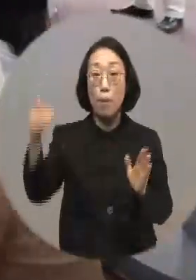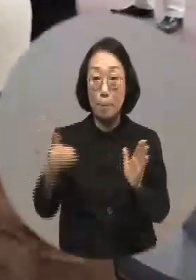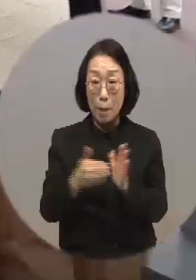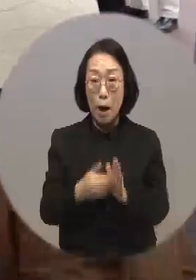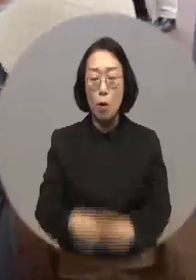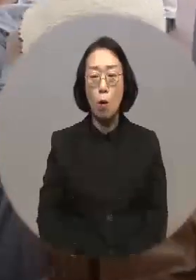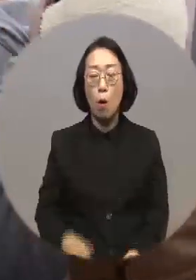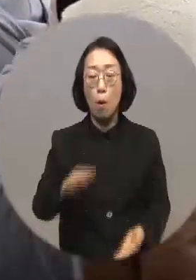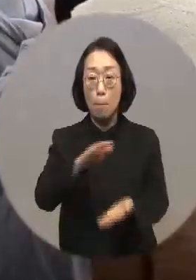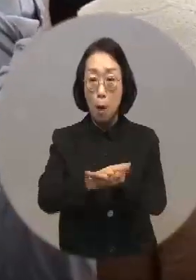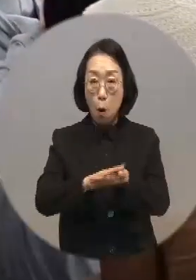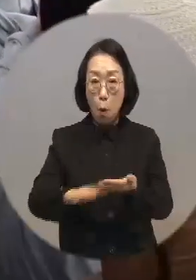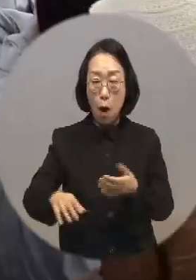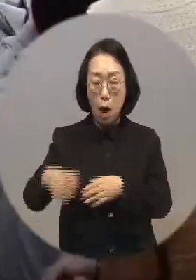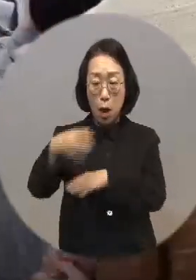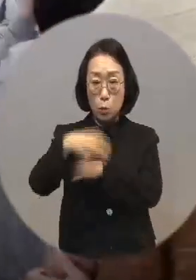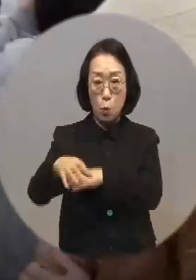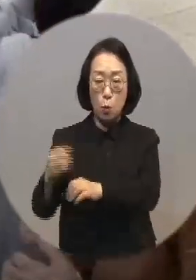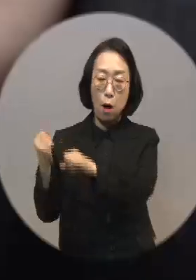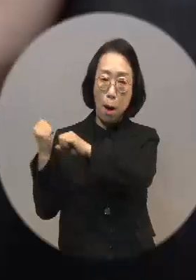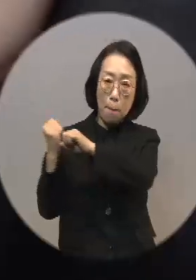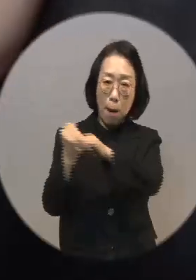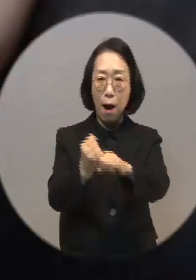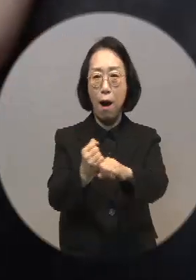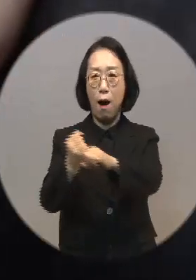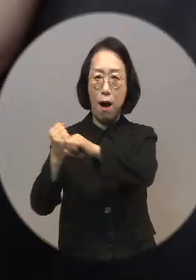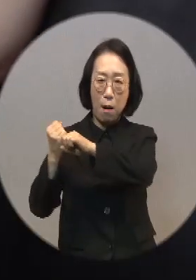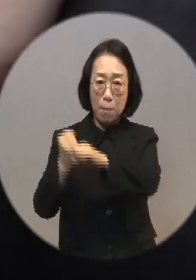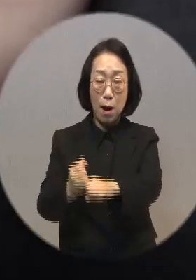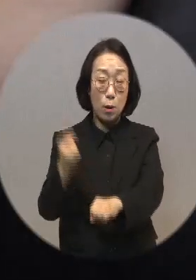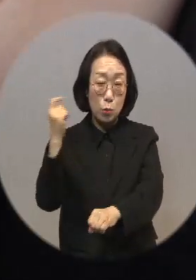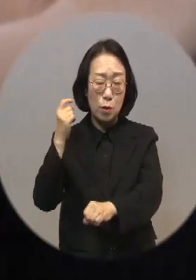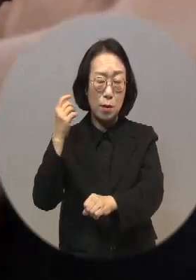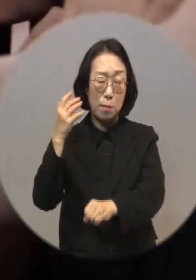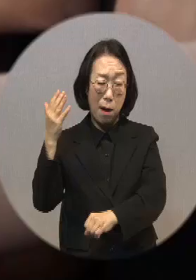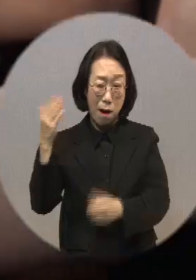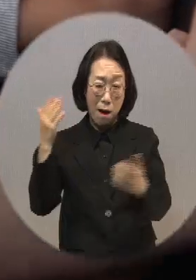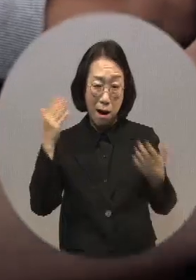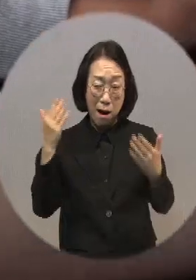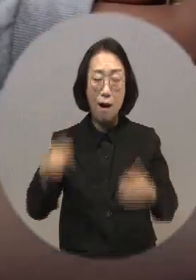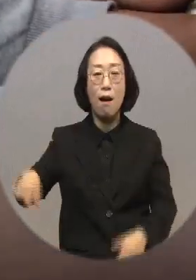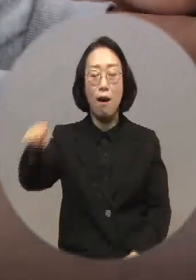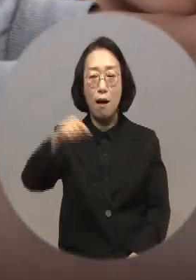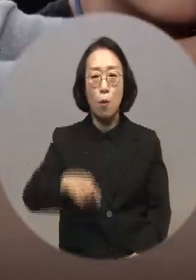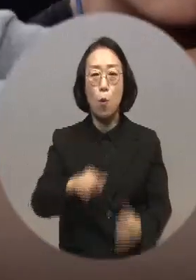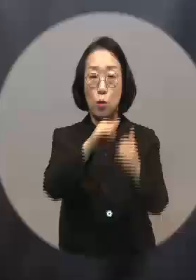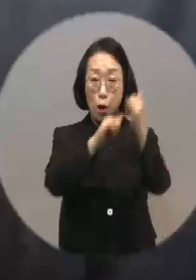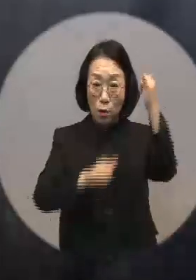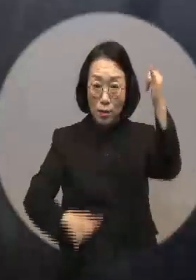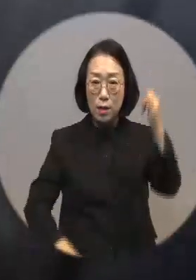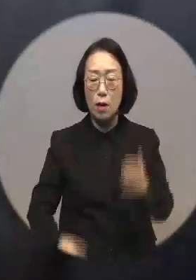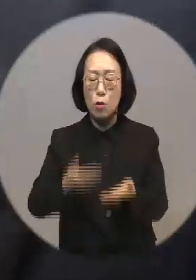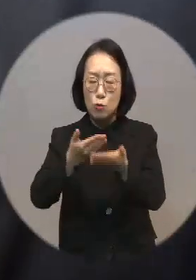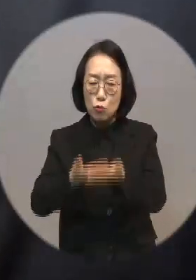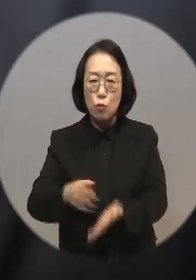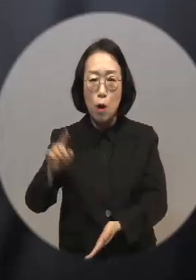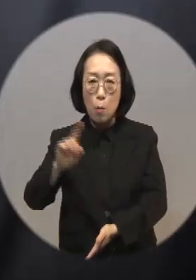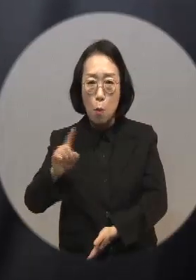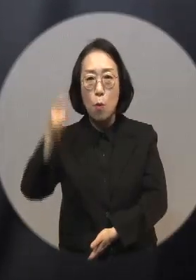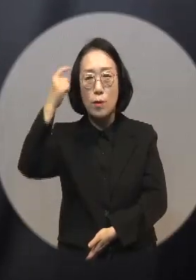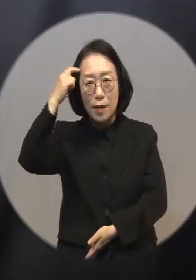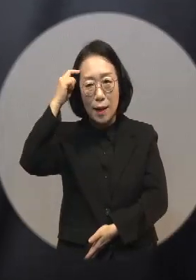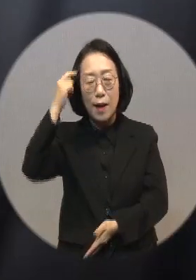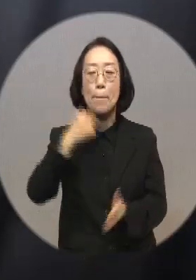가졌고요. 평화의 종도 타종을 하면서 그동안 잘 몰랐던 DMZ에 대한 역사와 그리고 가치를 생각해 볼 수 있는